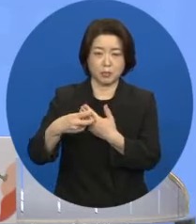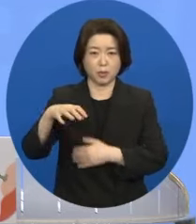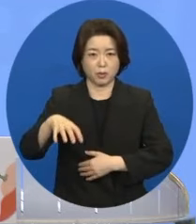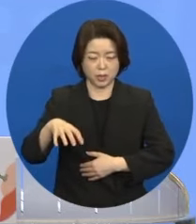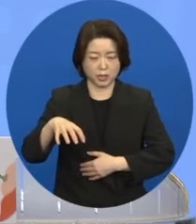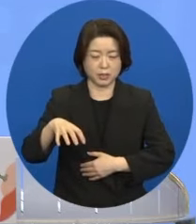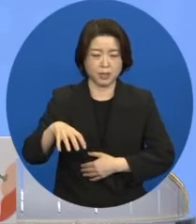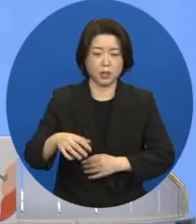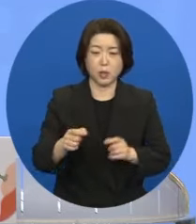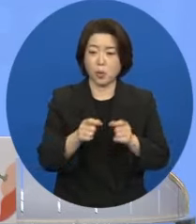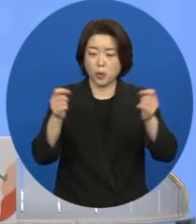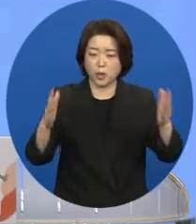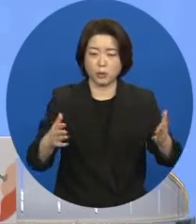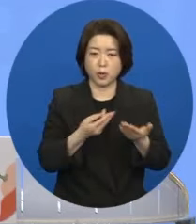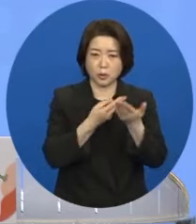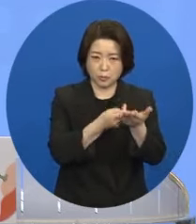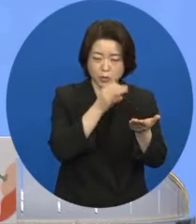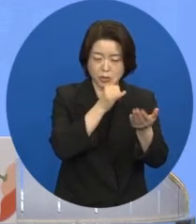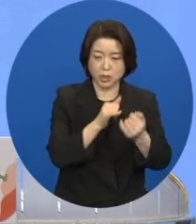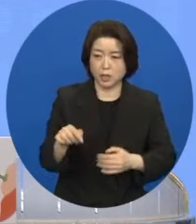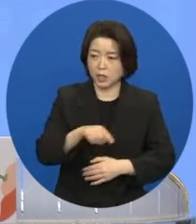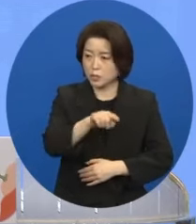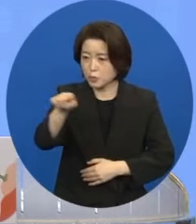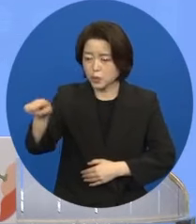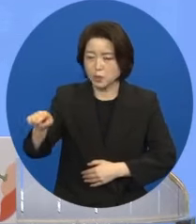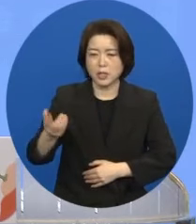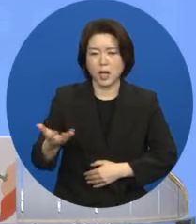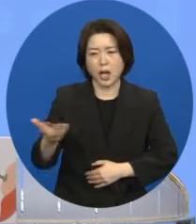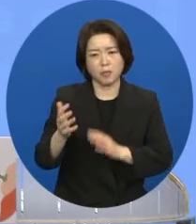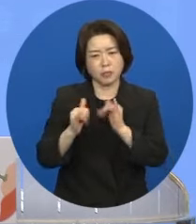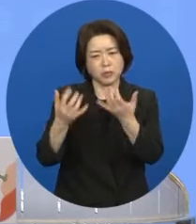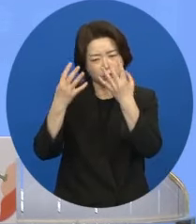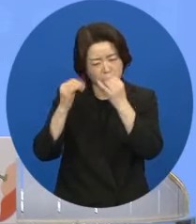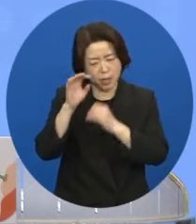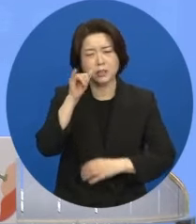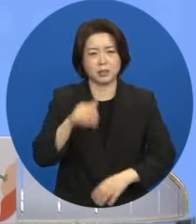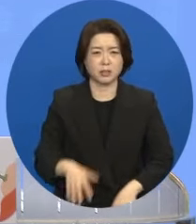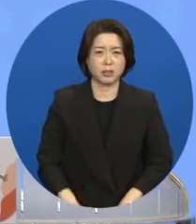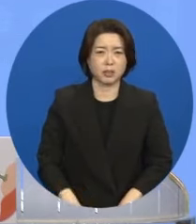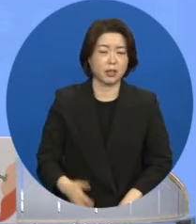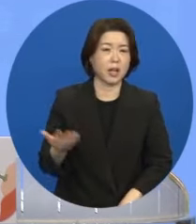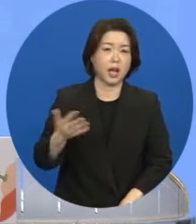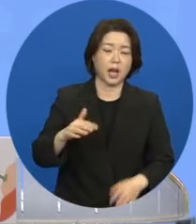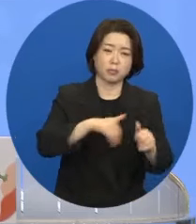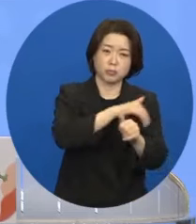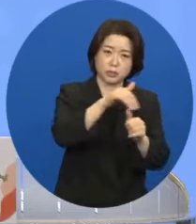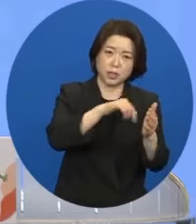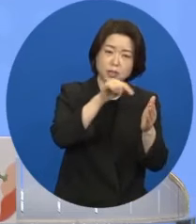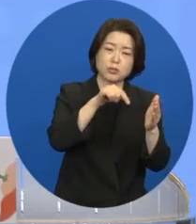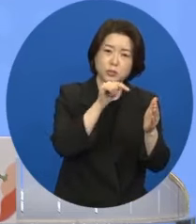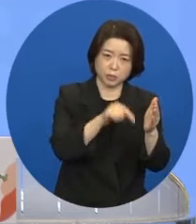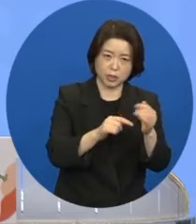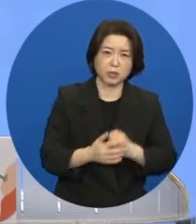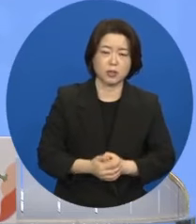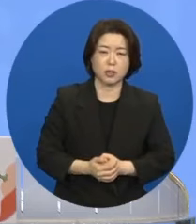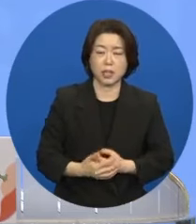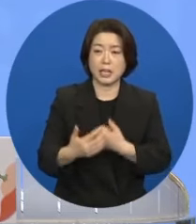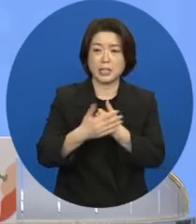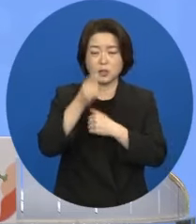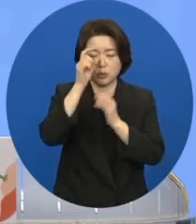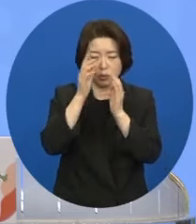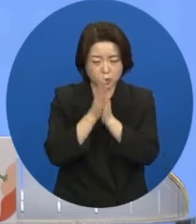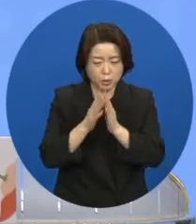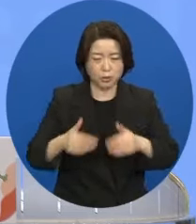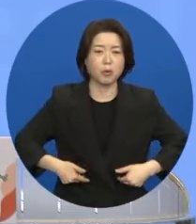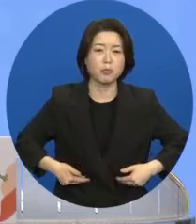기간 생활하다보니 사람들이 너무나 많다는 것이 상속에서 중보기도가 필요한